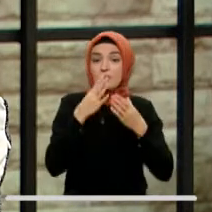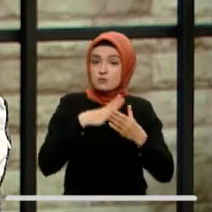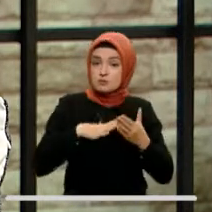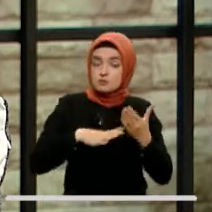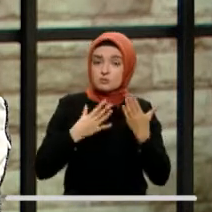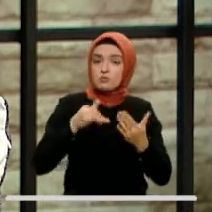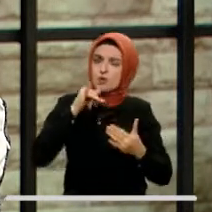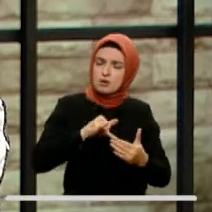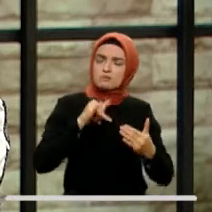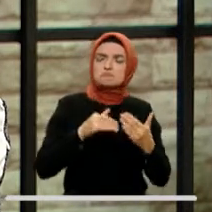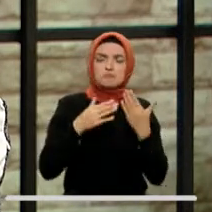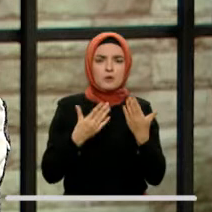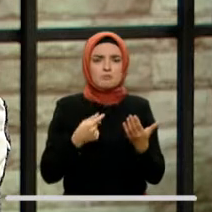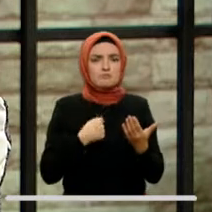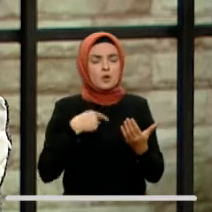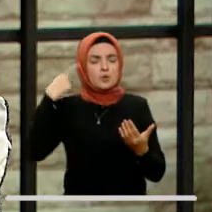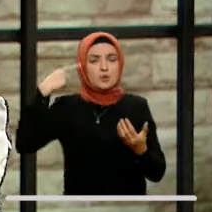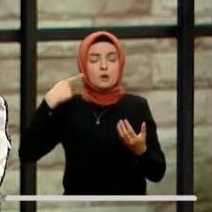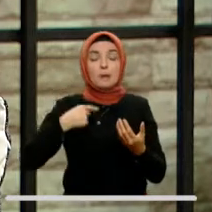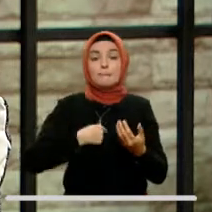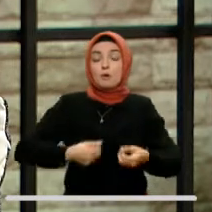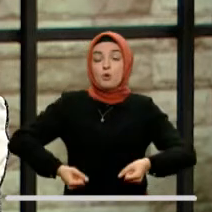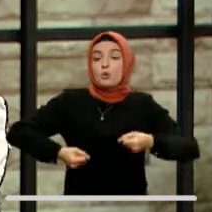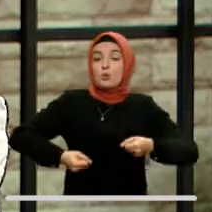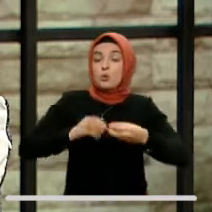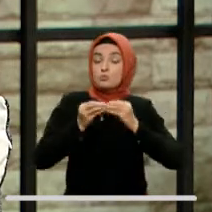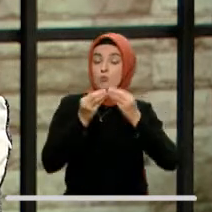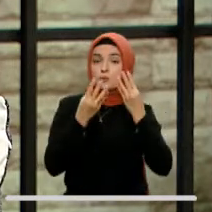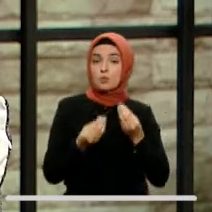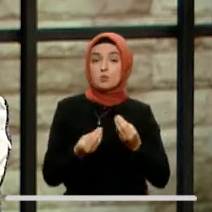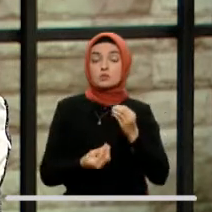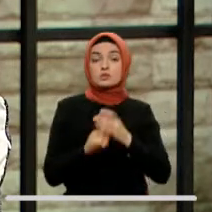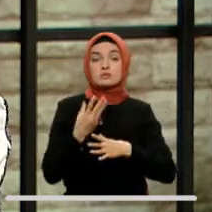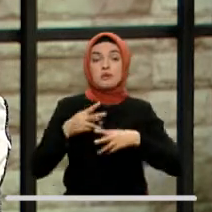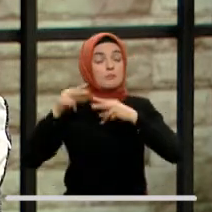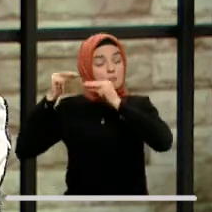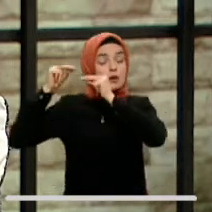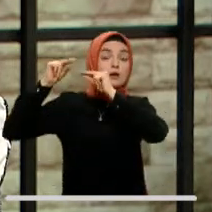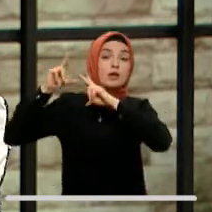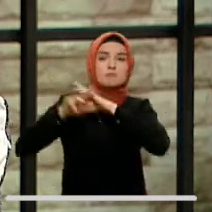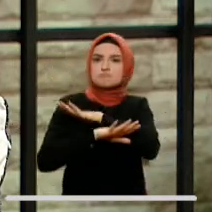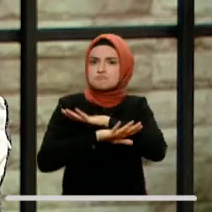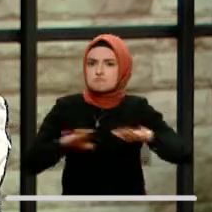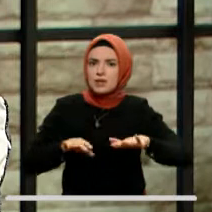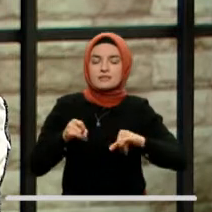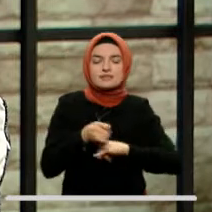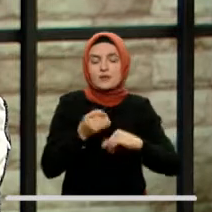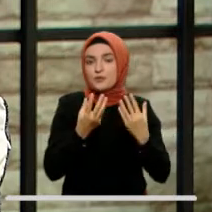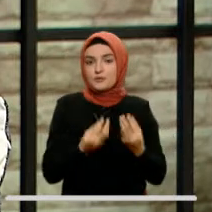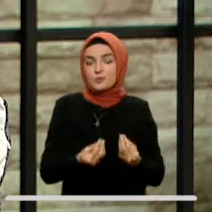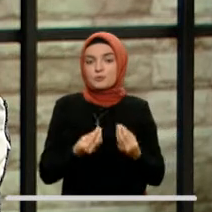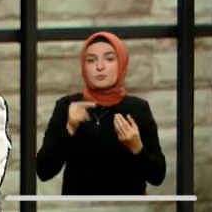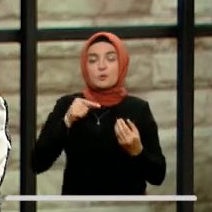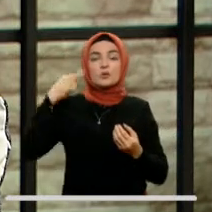haklılar bence de. Hani ben de çok kilo problemi yaşasam derdim ki sabah kalkayım hepsi gitsin. Doğal olarak insanız böyle düşünebiliyoruz. Ama